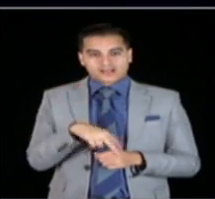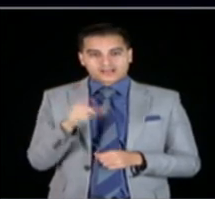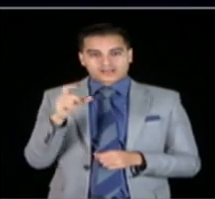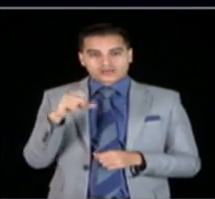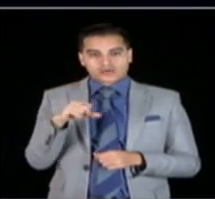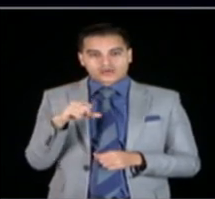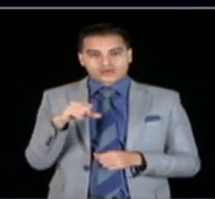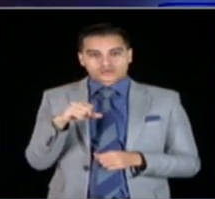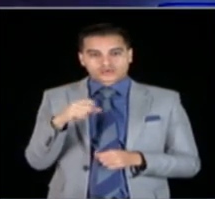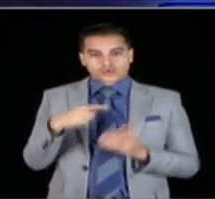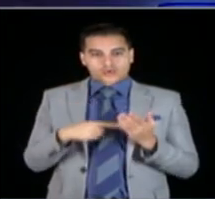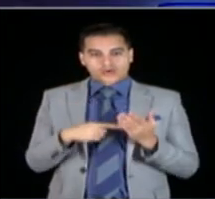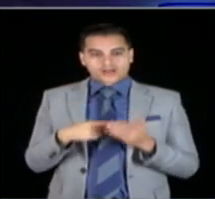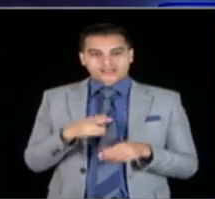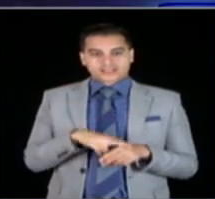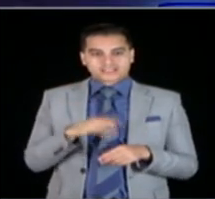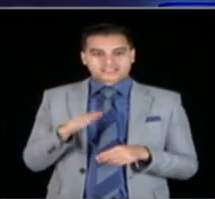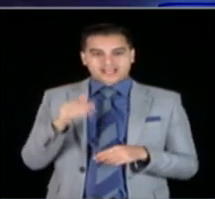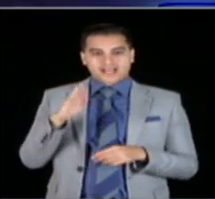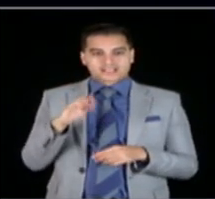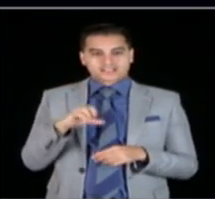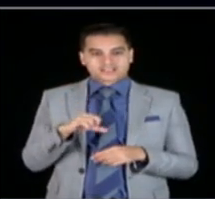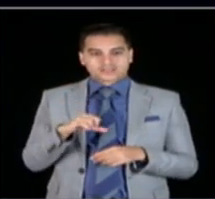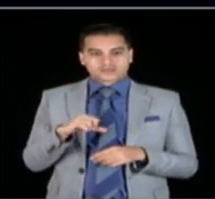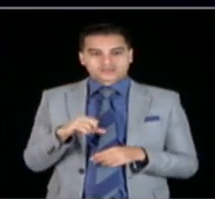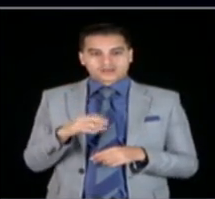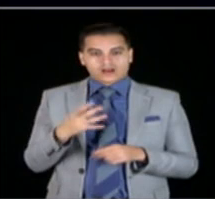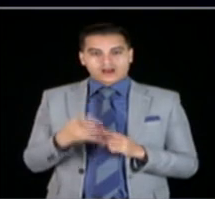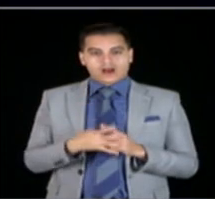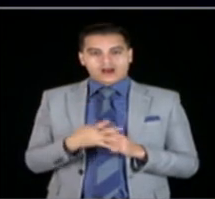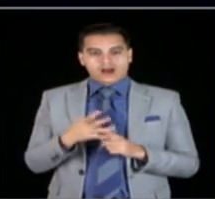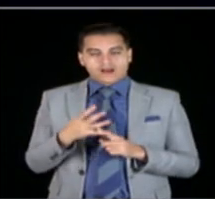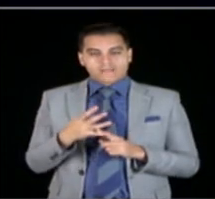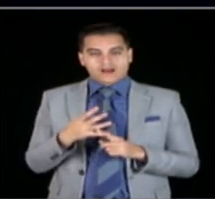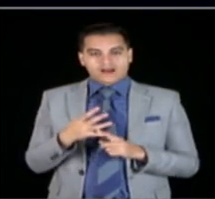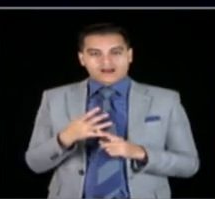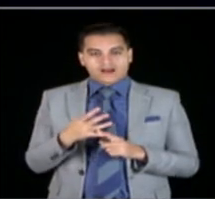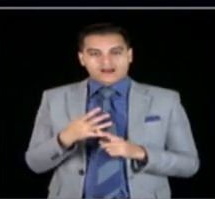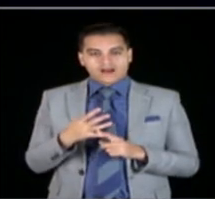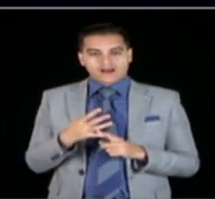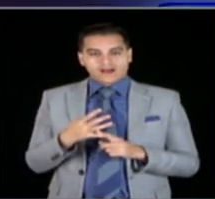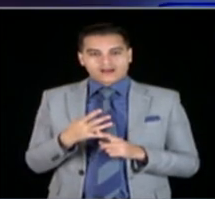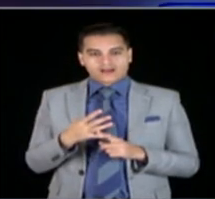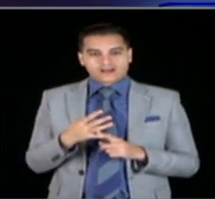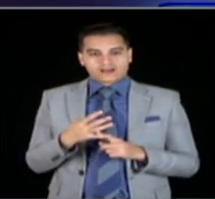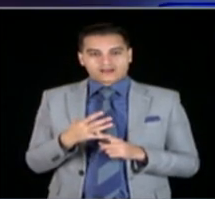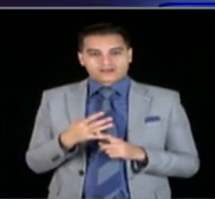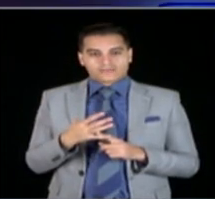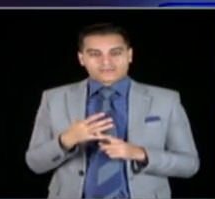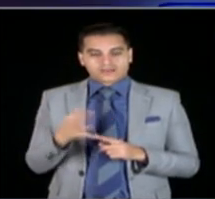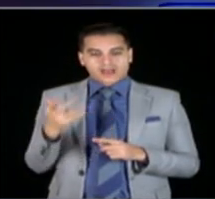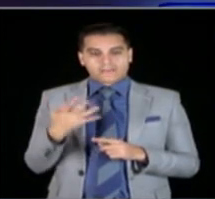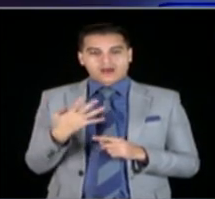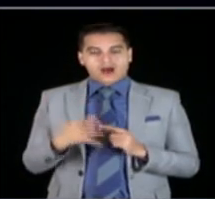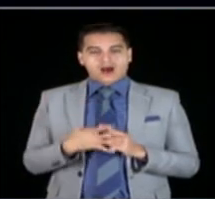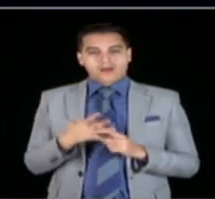نورث كوريا، وساوث كوريا. هما دول شرق آسيا أصلاً. ست دول، الأربعة